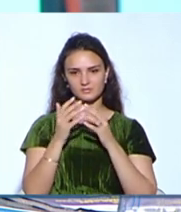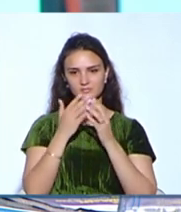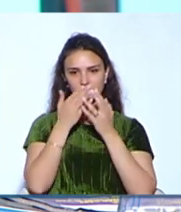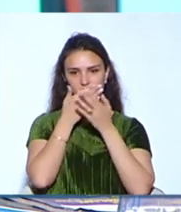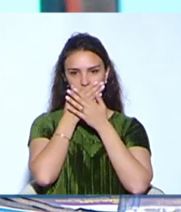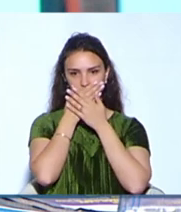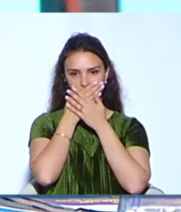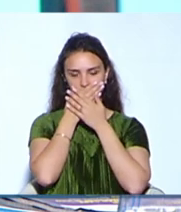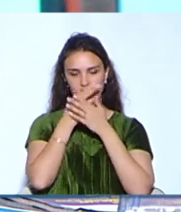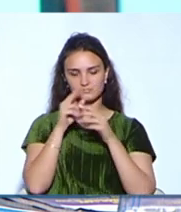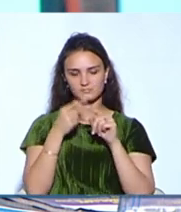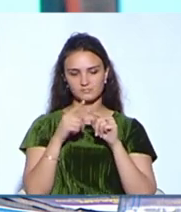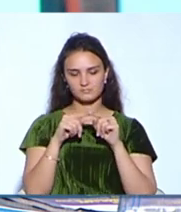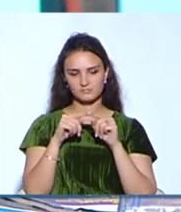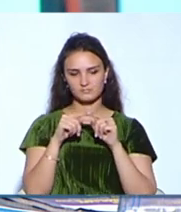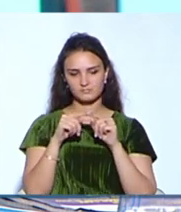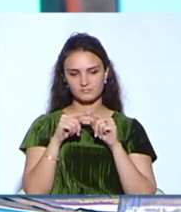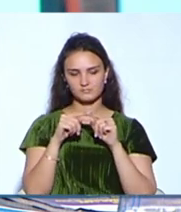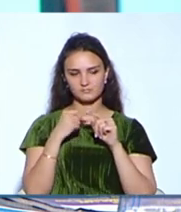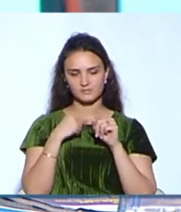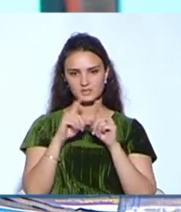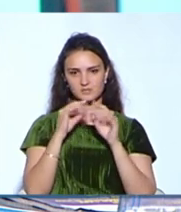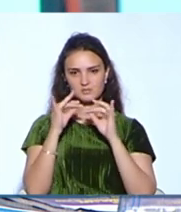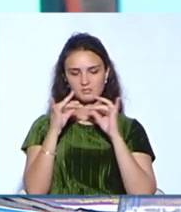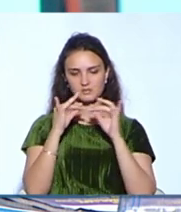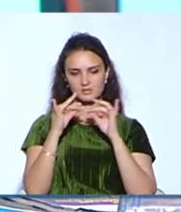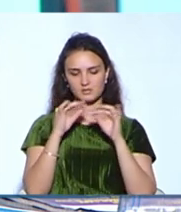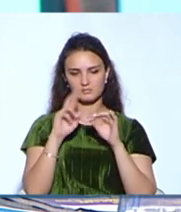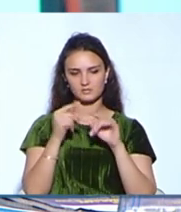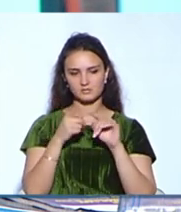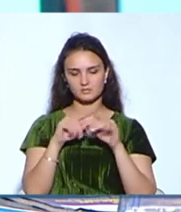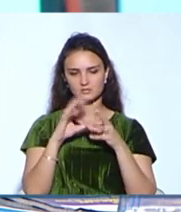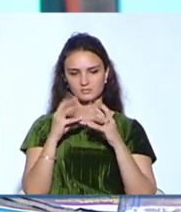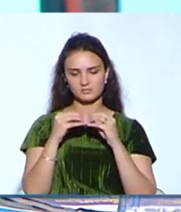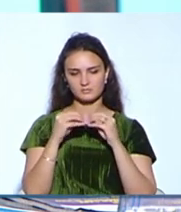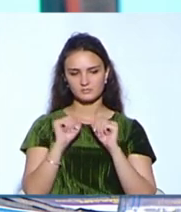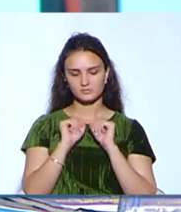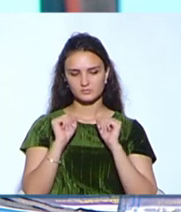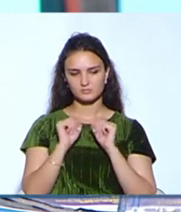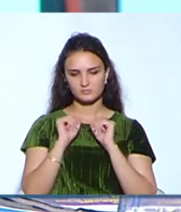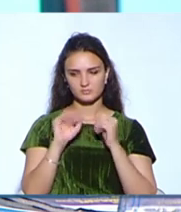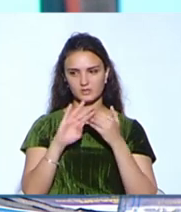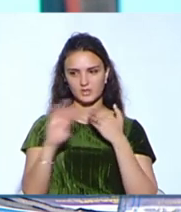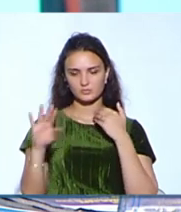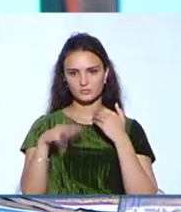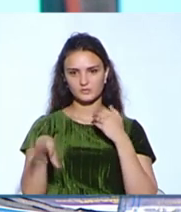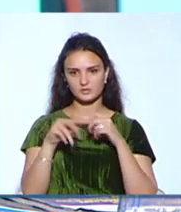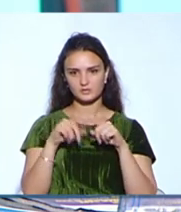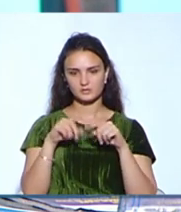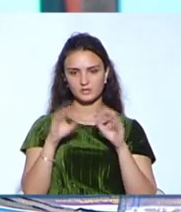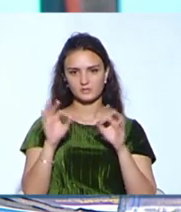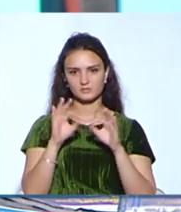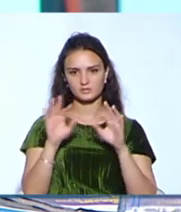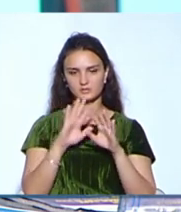პირთან და ასე მე ასე მელაპარაკება და საერთოდ ვცდილობს განერიდოს ყველა ნათესავს არავის